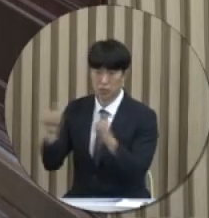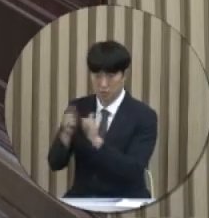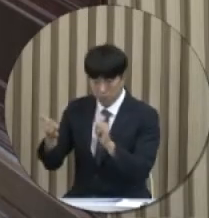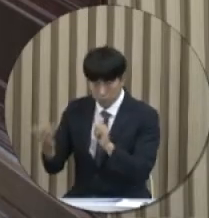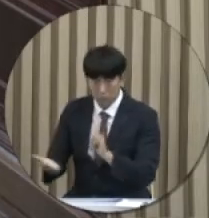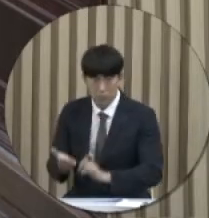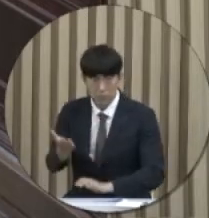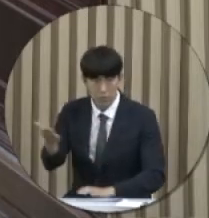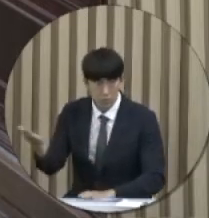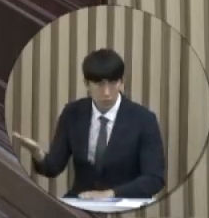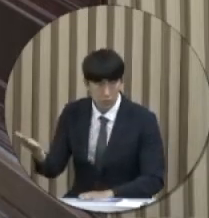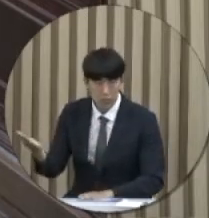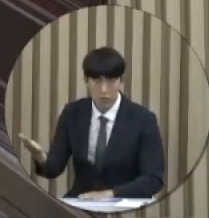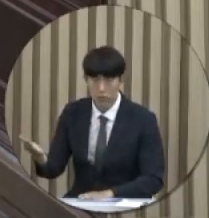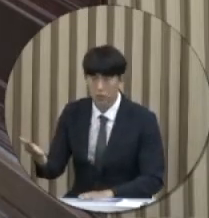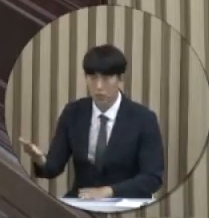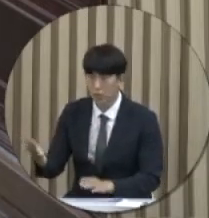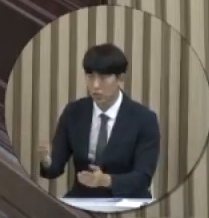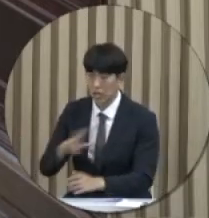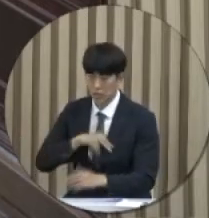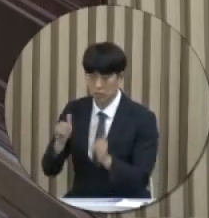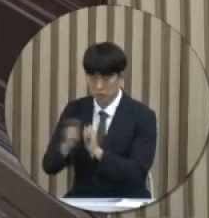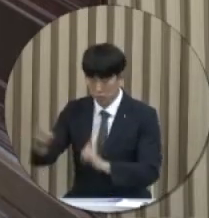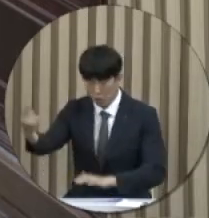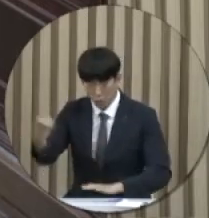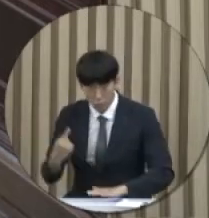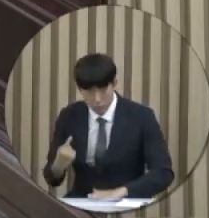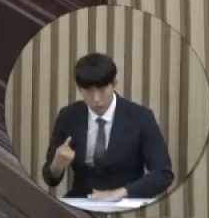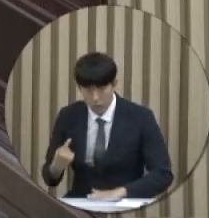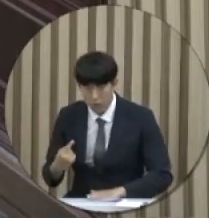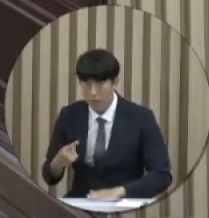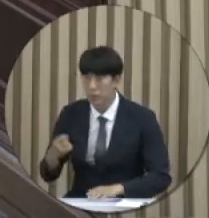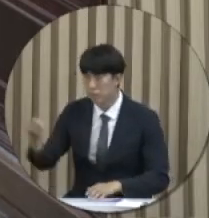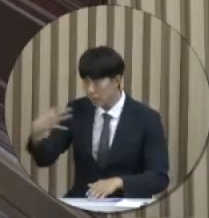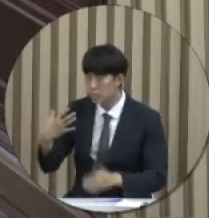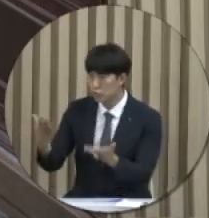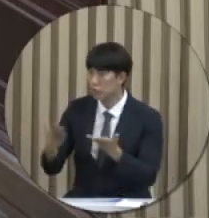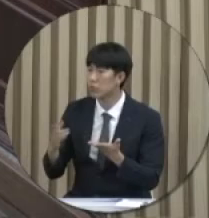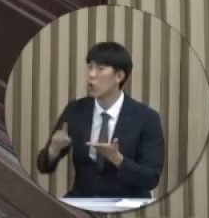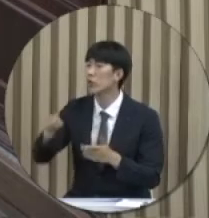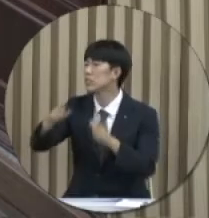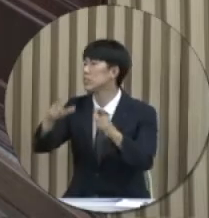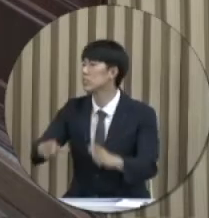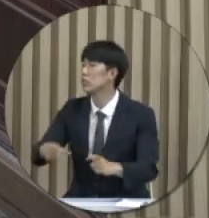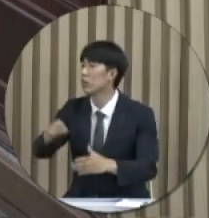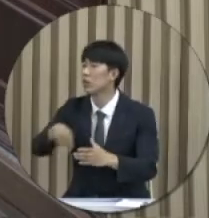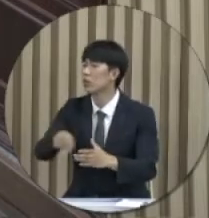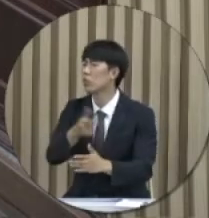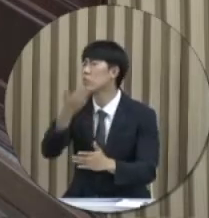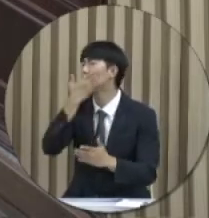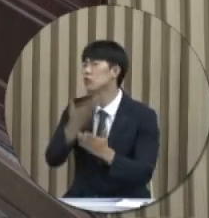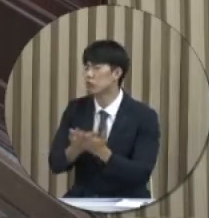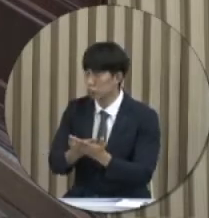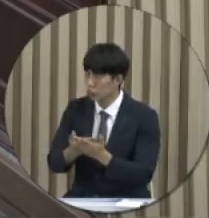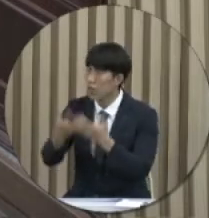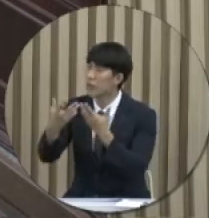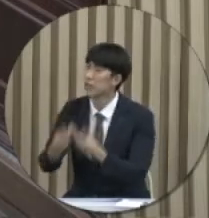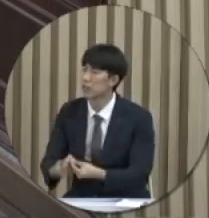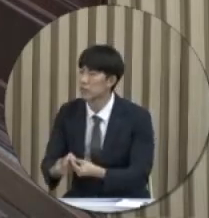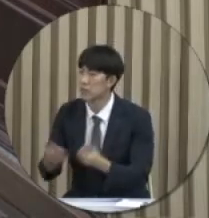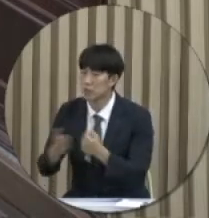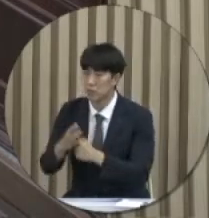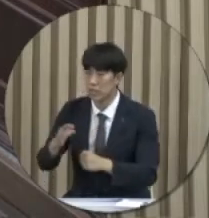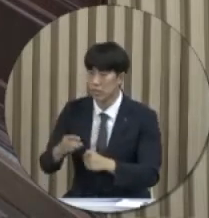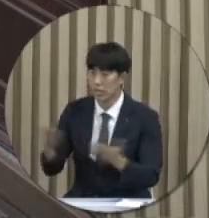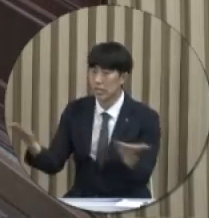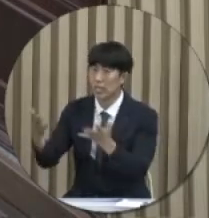의원님 오셔서 말씀을 하셨어요. 이게 그 지역에 매우 중요한 사안이다. 그래서